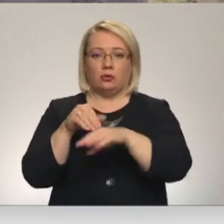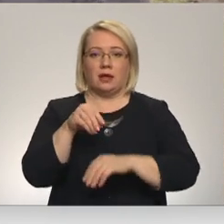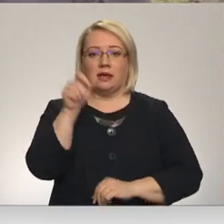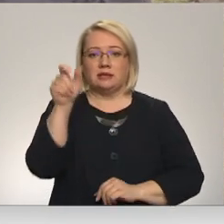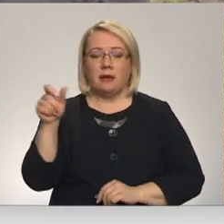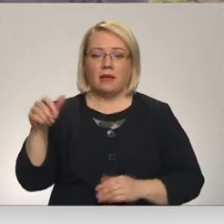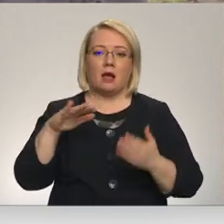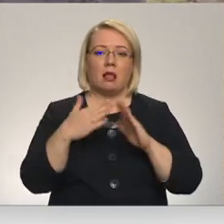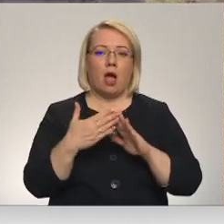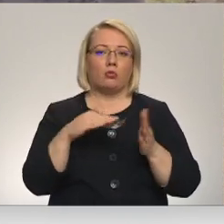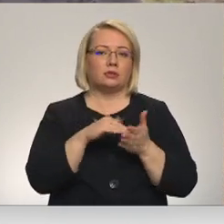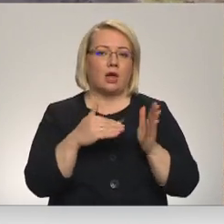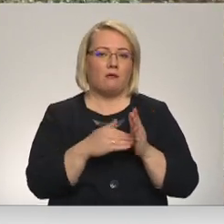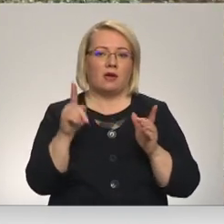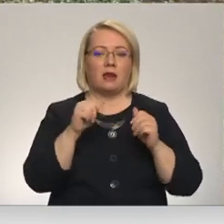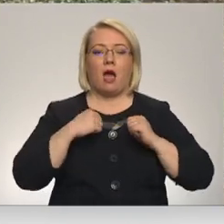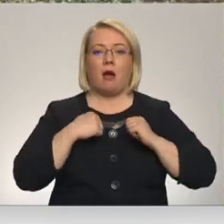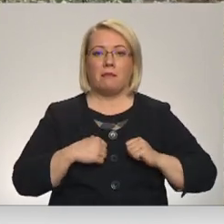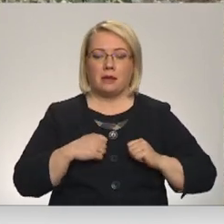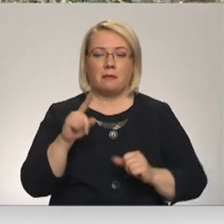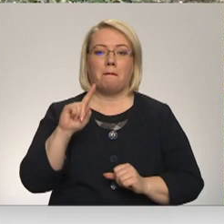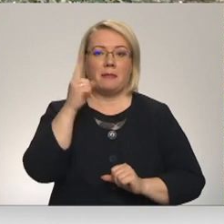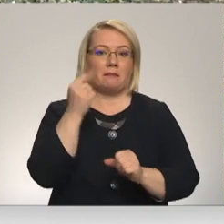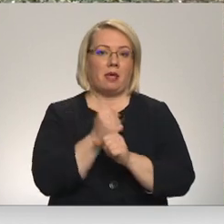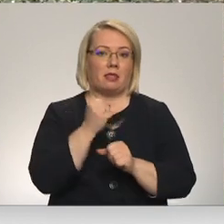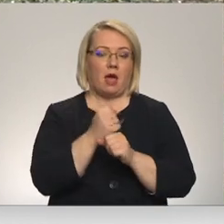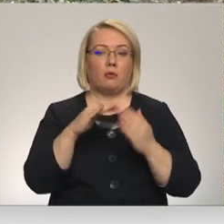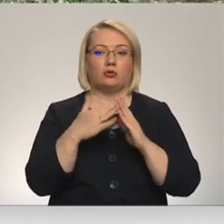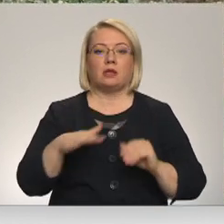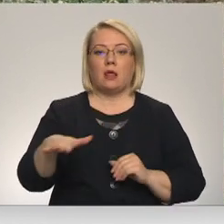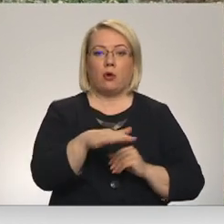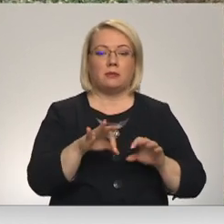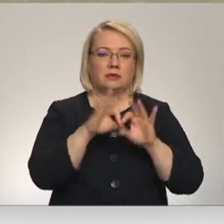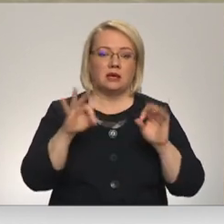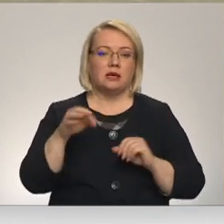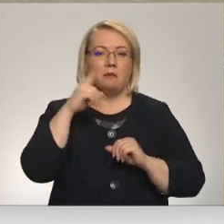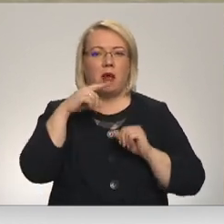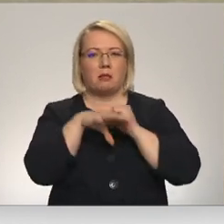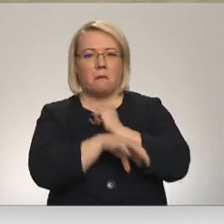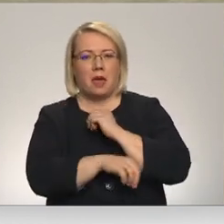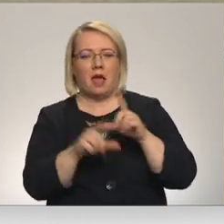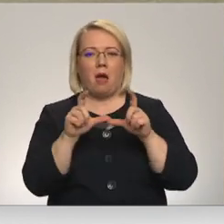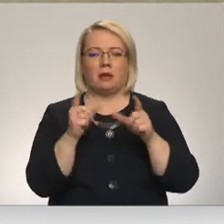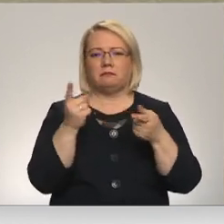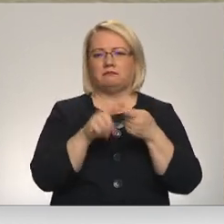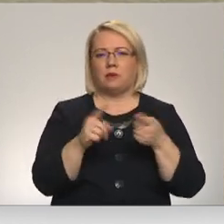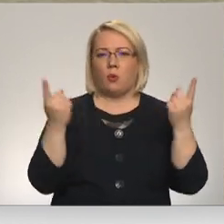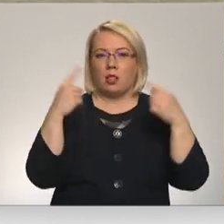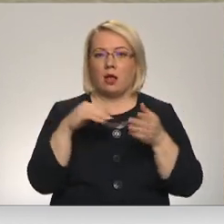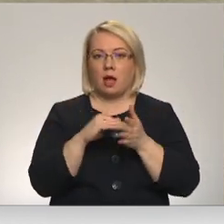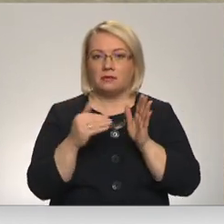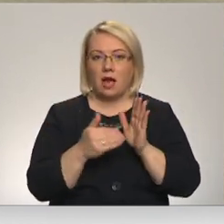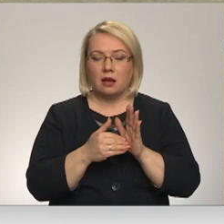ar lauku stāvokli pašreiz ir apmierināti, bet pirmie darbi uz laukiem sāksies marta nogalē vai aprīlī atkarībā no laika